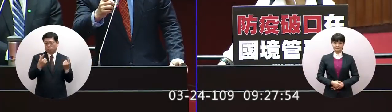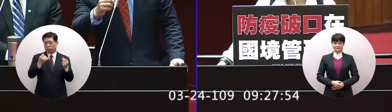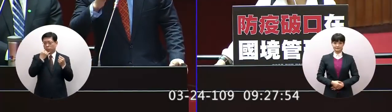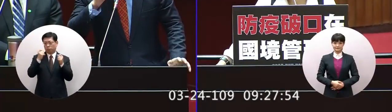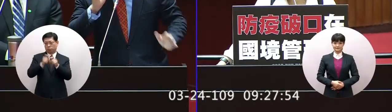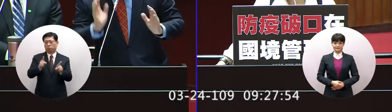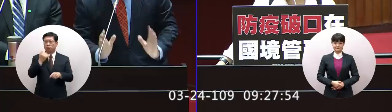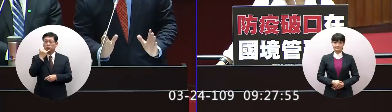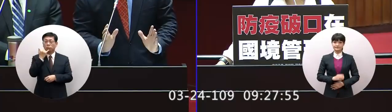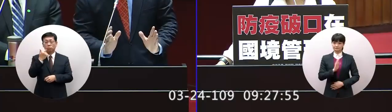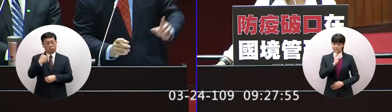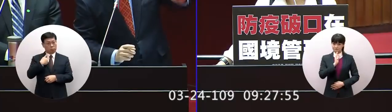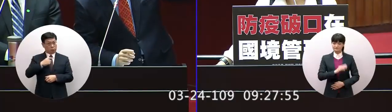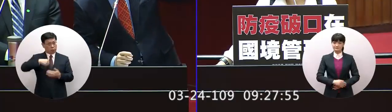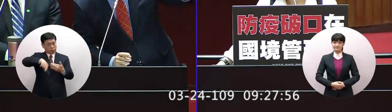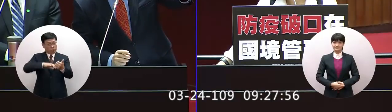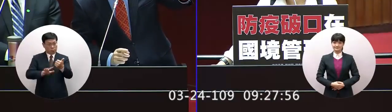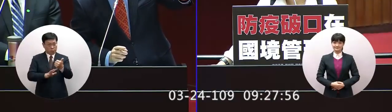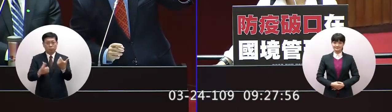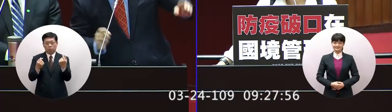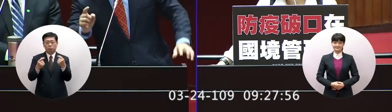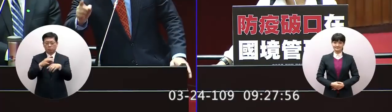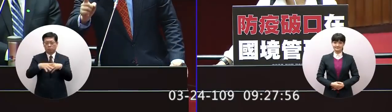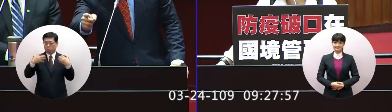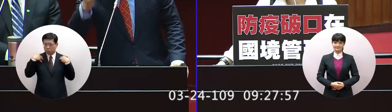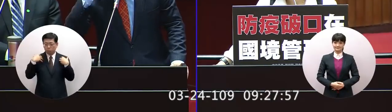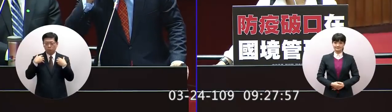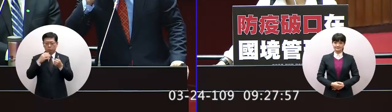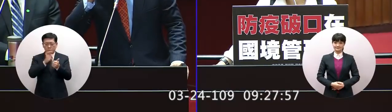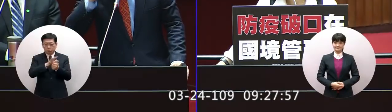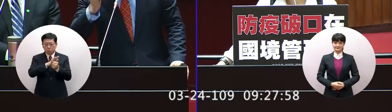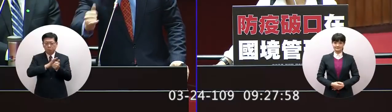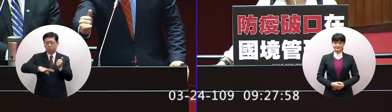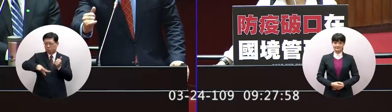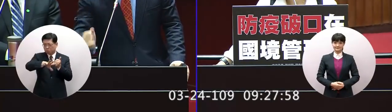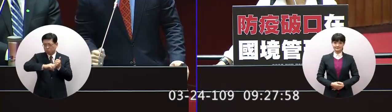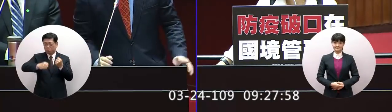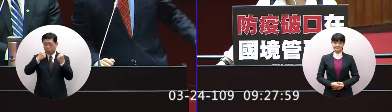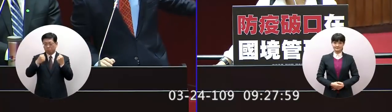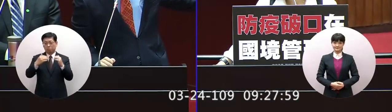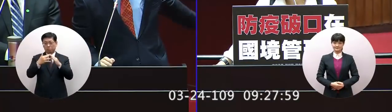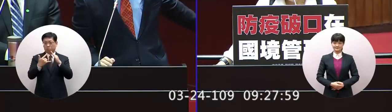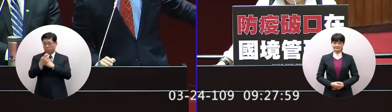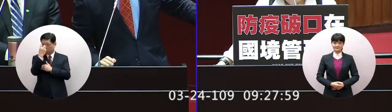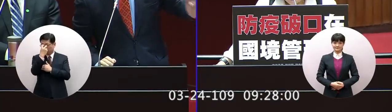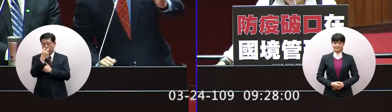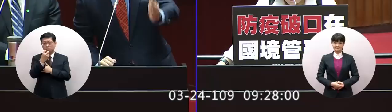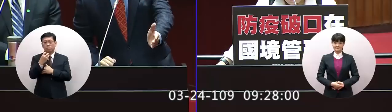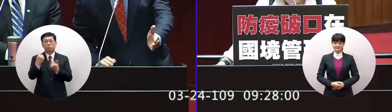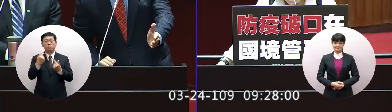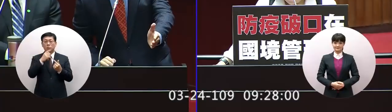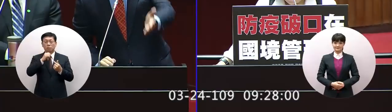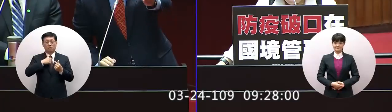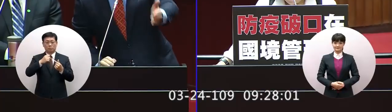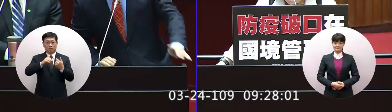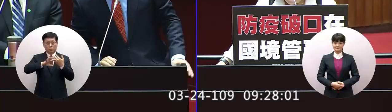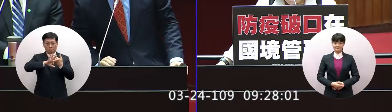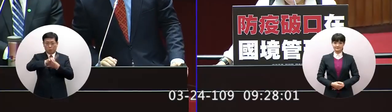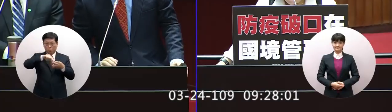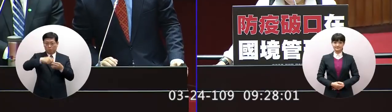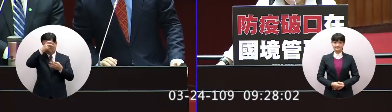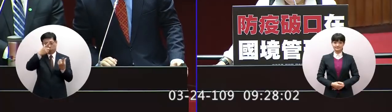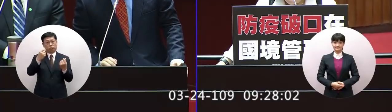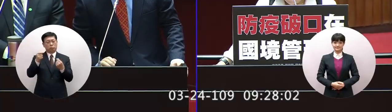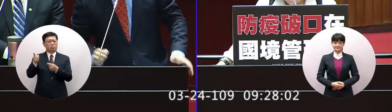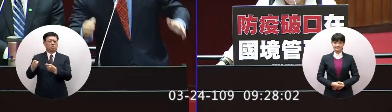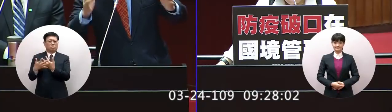啦。 是啊。 所以温家人哈，都会在这里哦，会去帮助所有居家检疫，包括移民署跟我们的外事警察，很多外事警